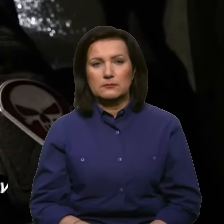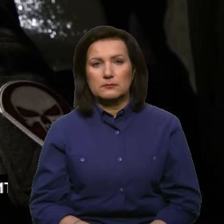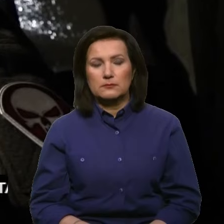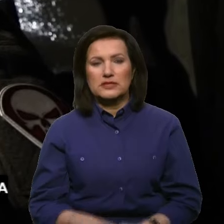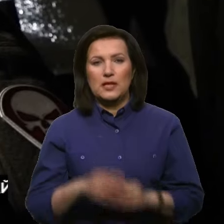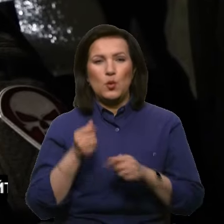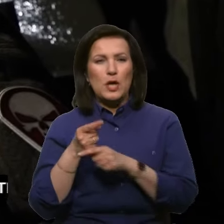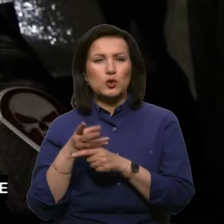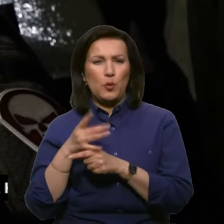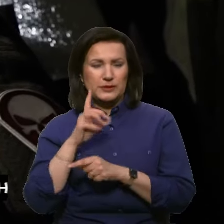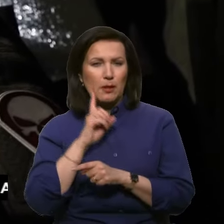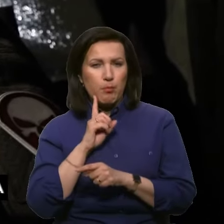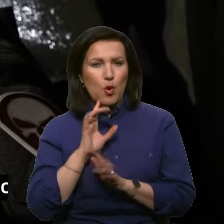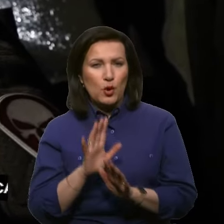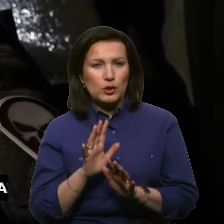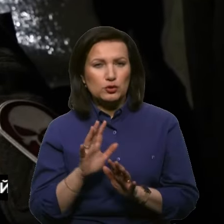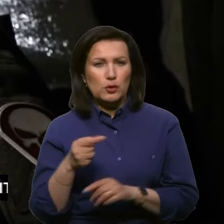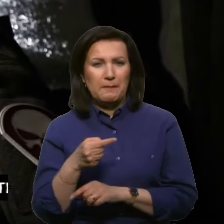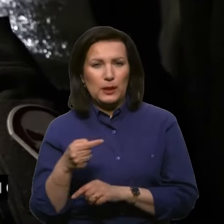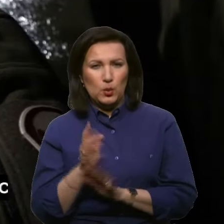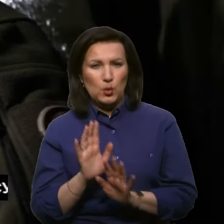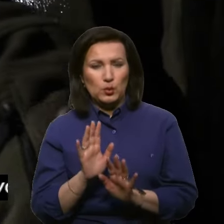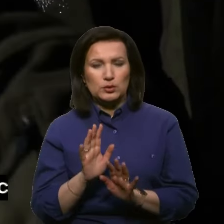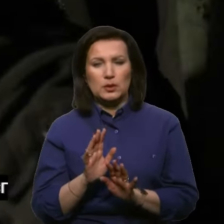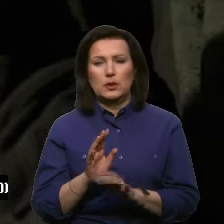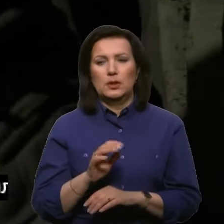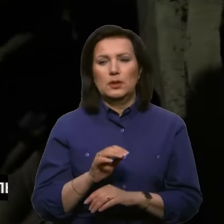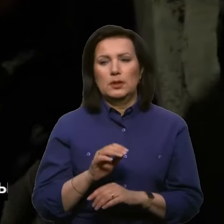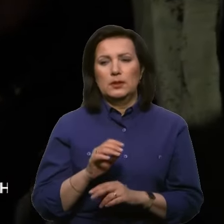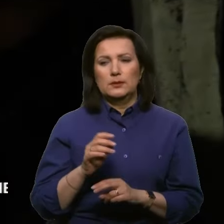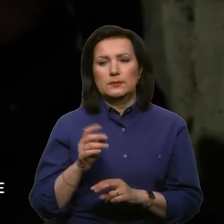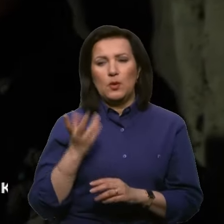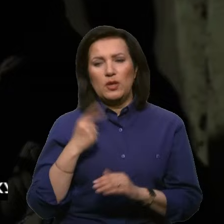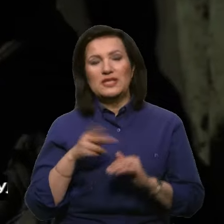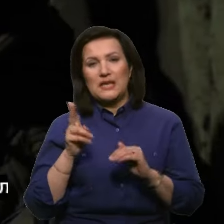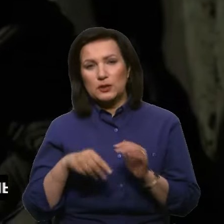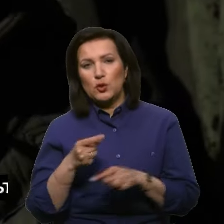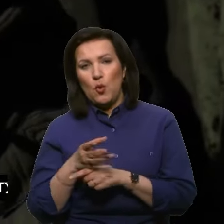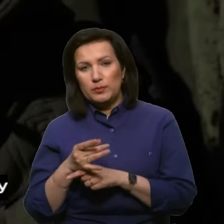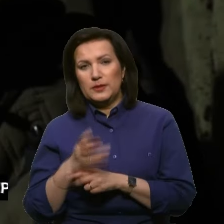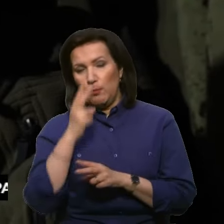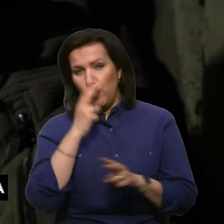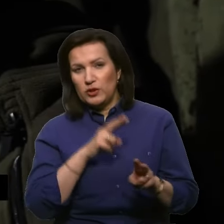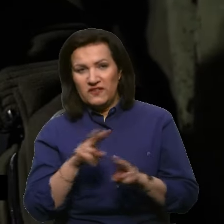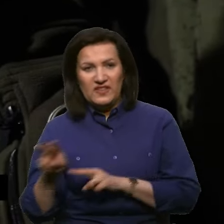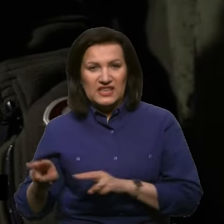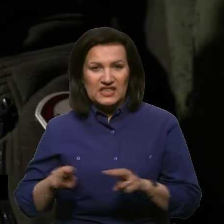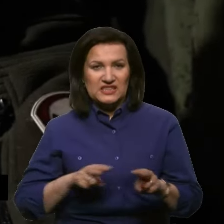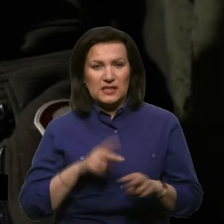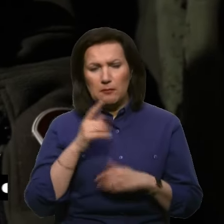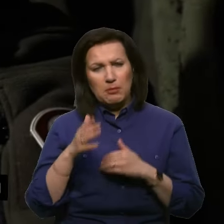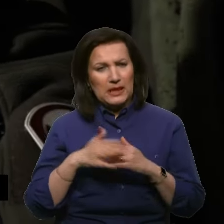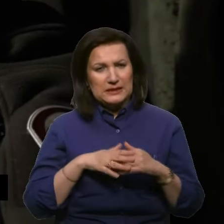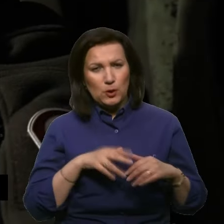Трошки обстріл такий, поки що мінус. Нам треба буде вийти, коли закінчиться обстріл, подивитися антенну, бо дуже